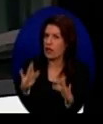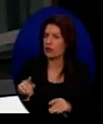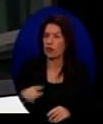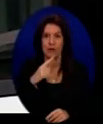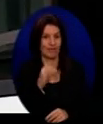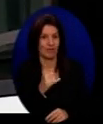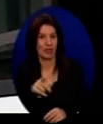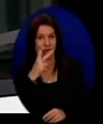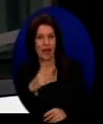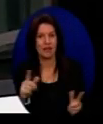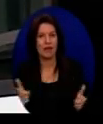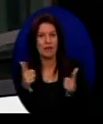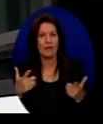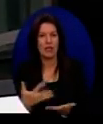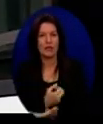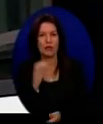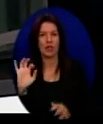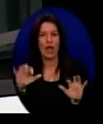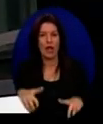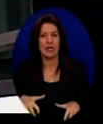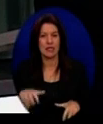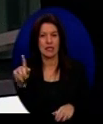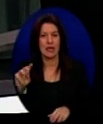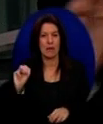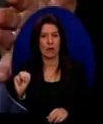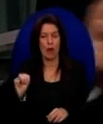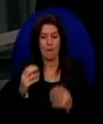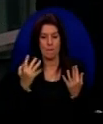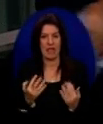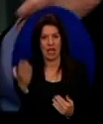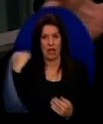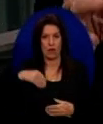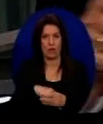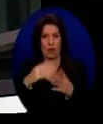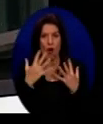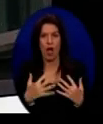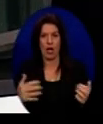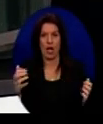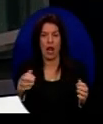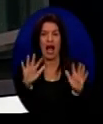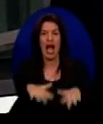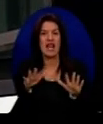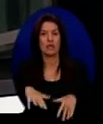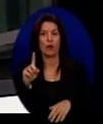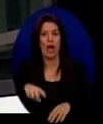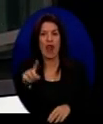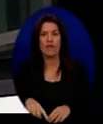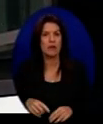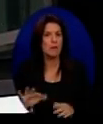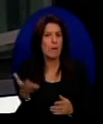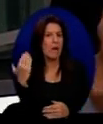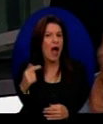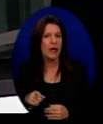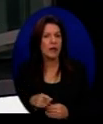את מסיבת הניצחון של פרנסואה הולנד, כשהיו שם בקהל, בקהל העשרות אלפים, רק דגלים של אלג'יריה,